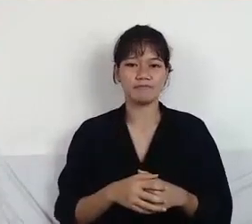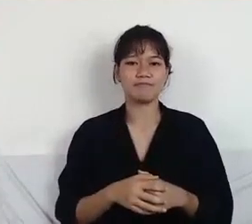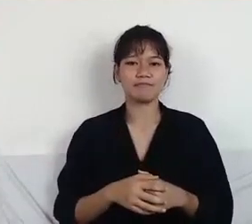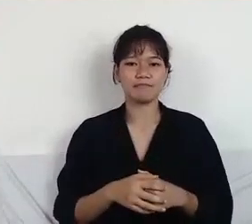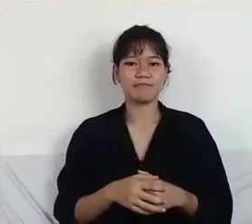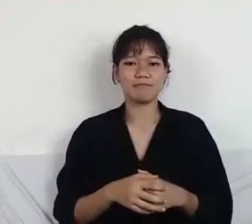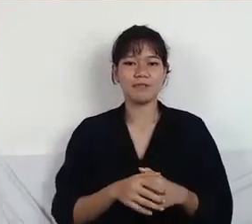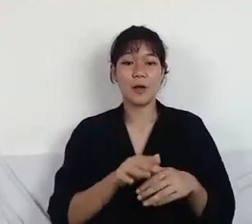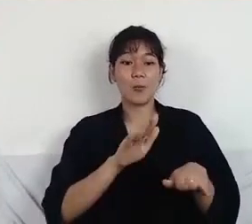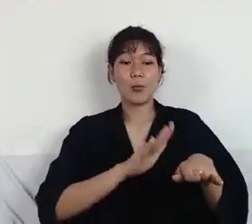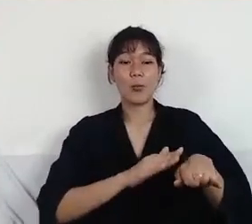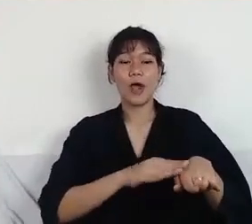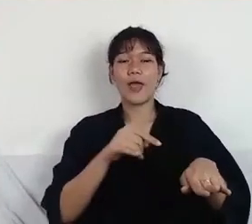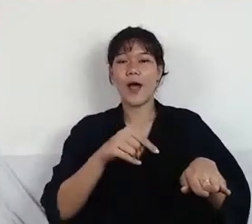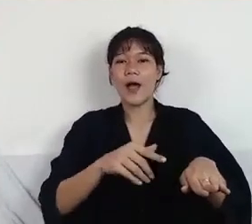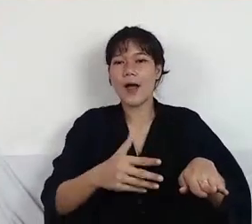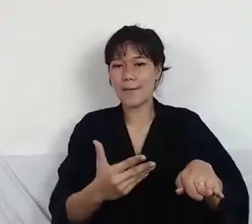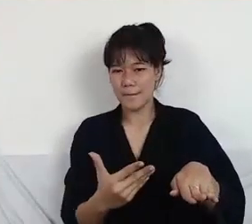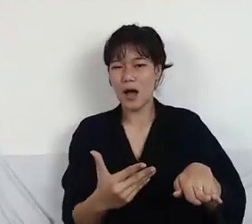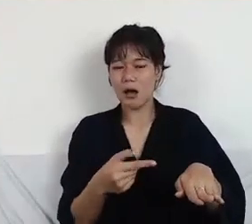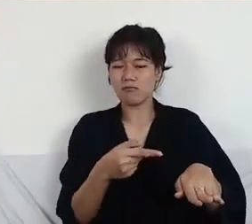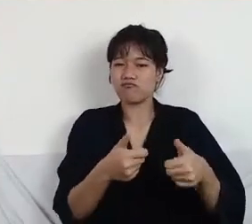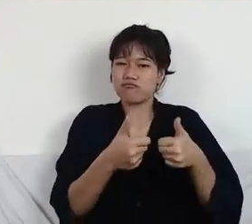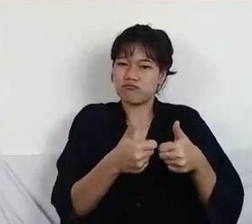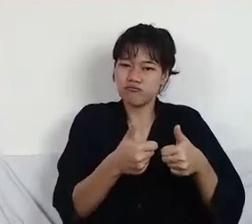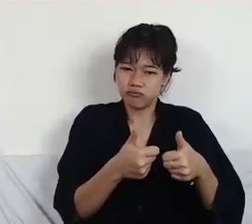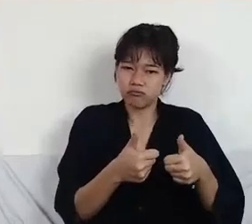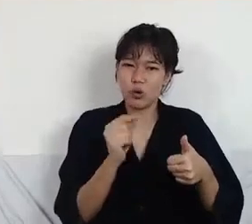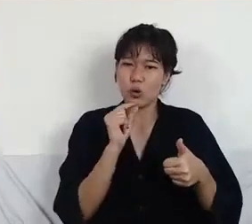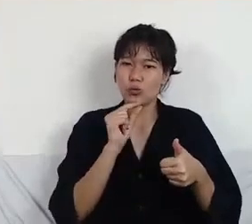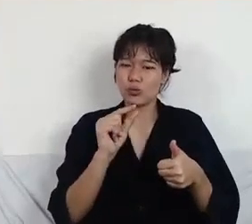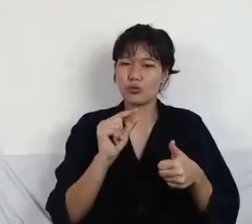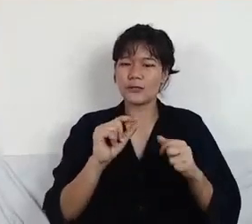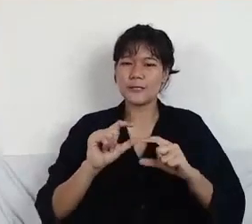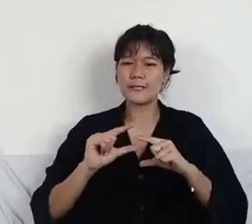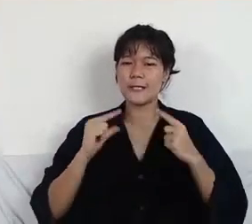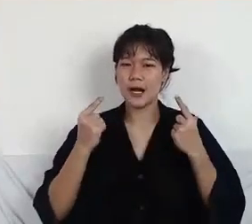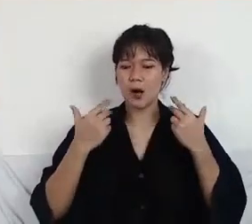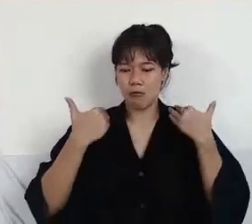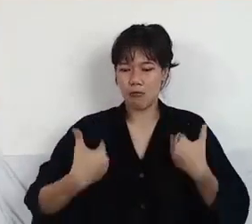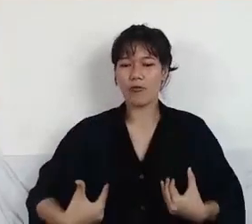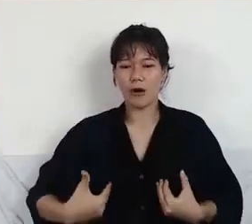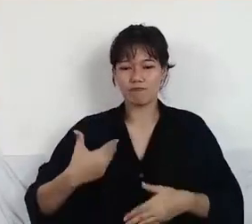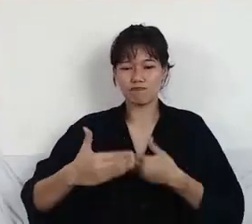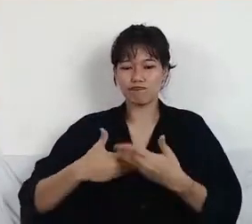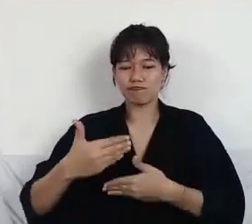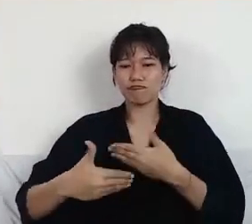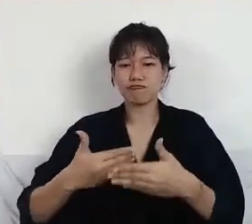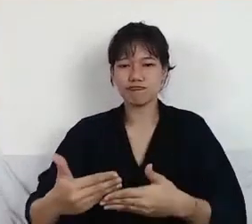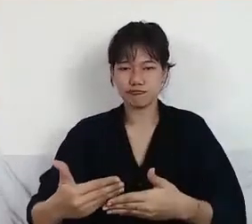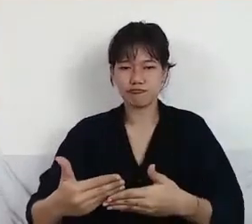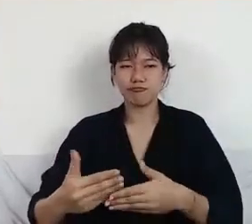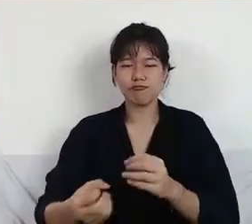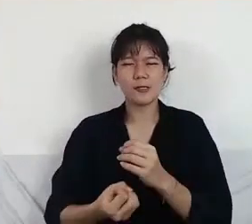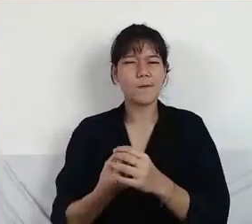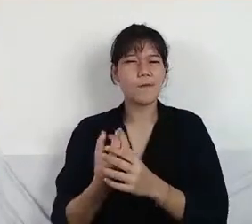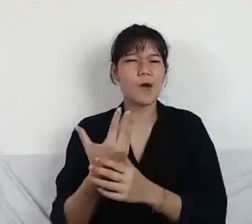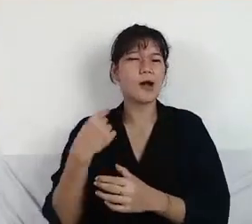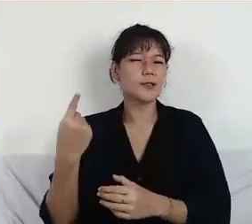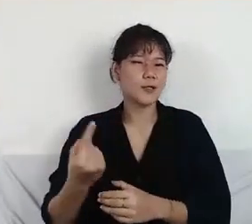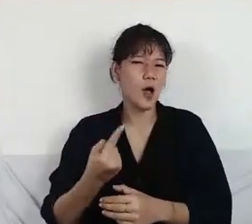Kebudayaan merupakan perangkat yang ampuh dalam sejarah kehidupan manusia yang dapat berkembang